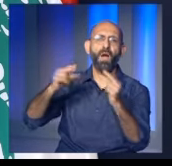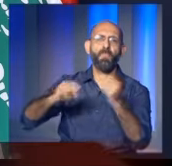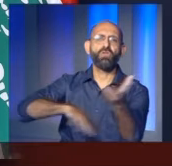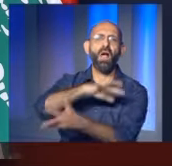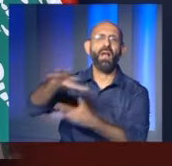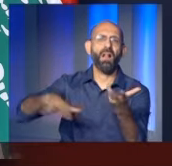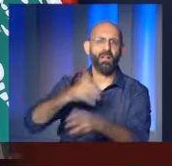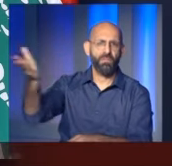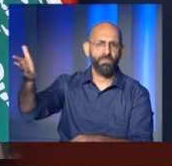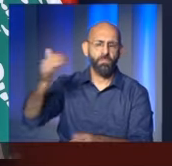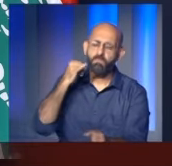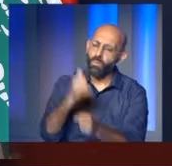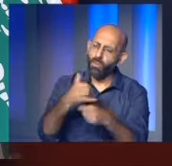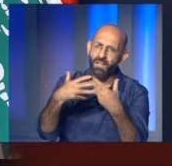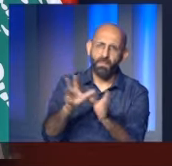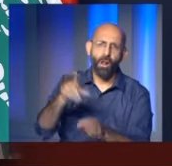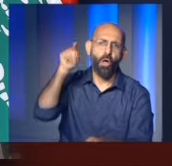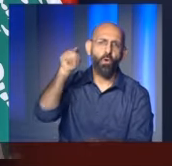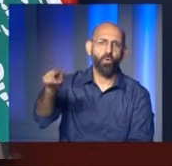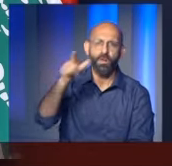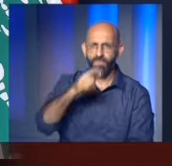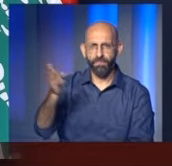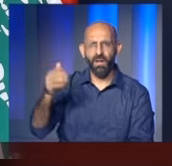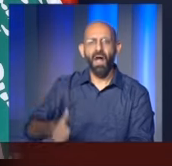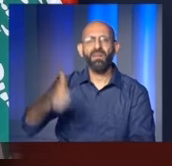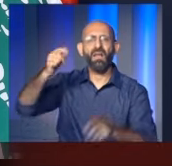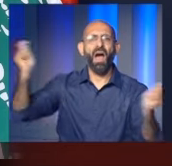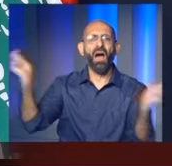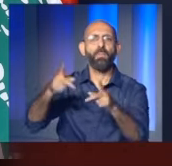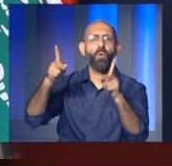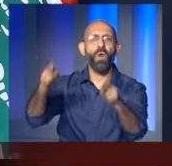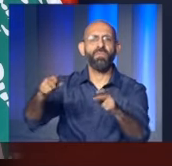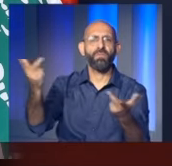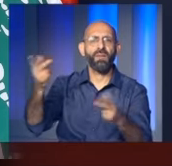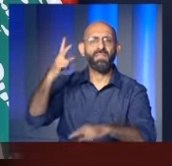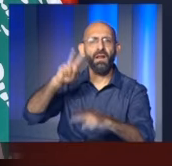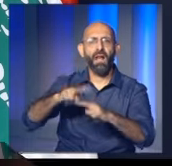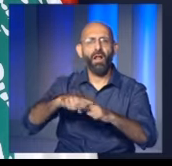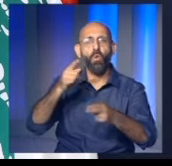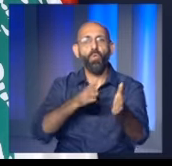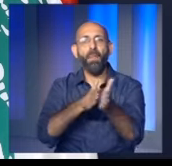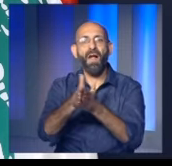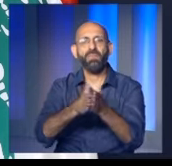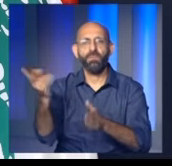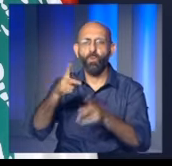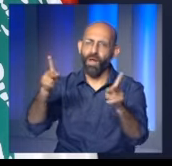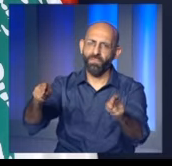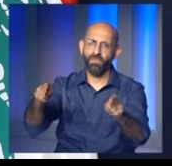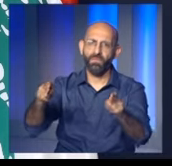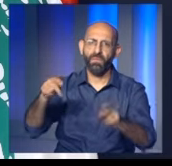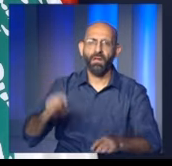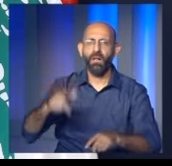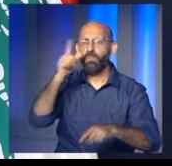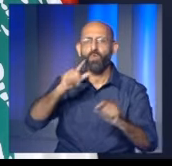الوضع المتفجر في عز المفاوضات الجارية لوقف القتال بين إسرائيل وحماس، في ترجمة واضحة